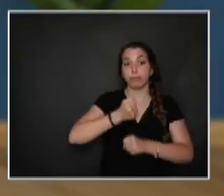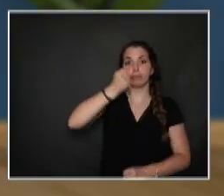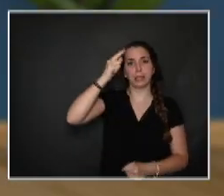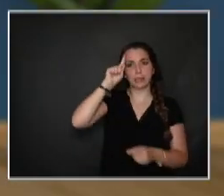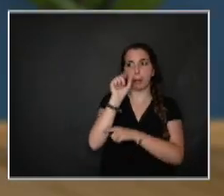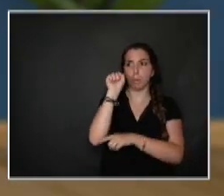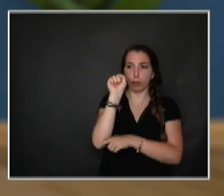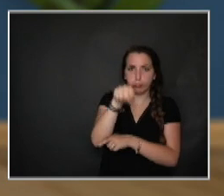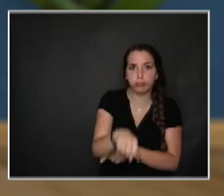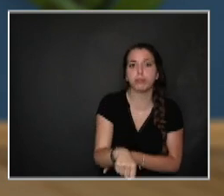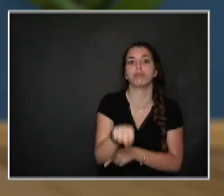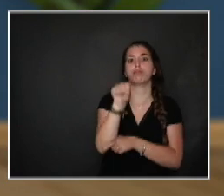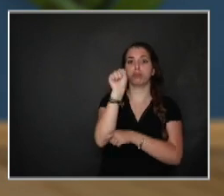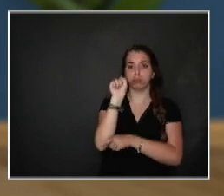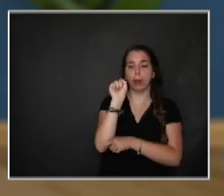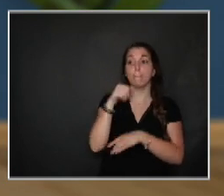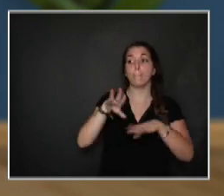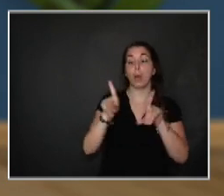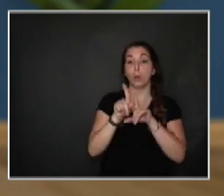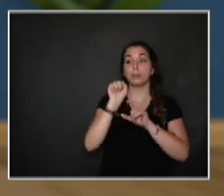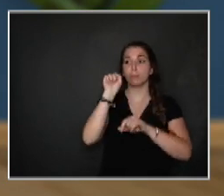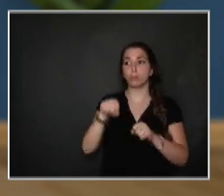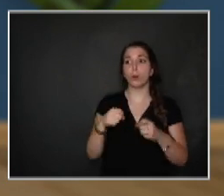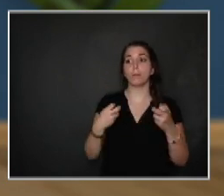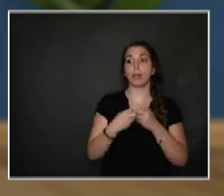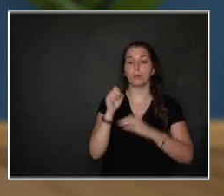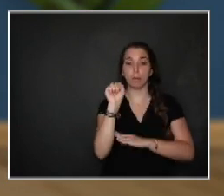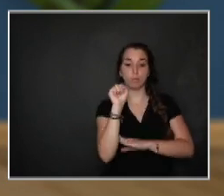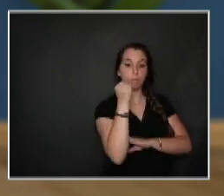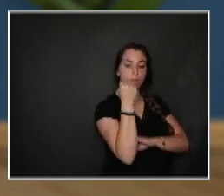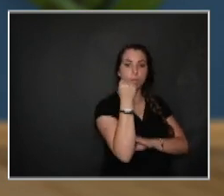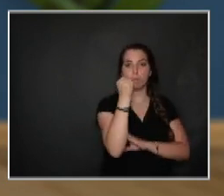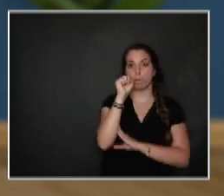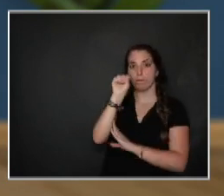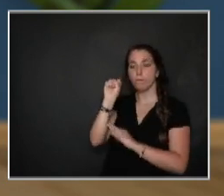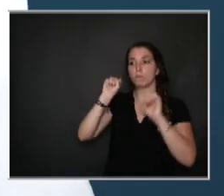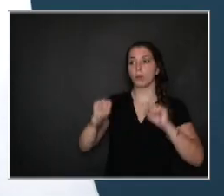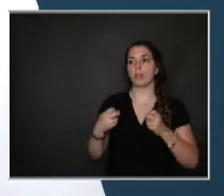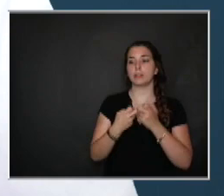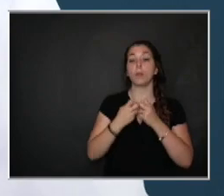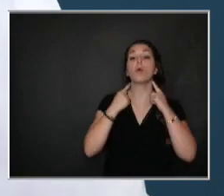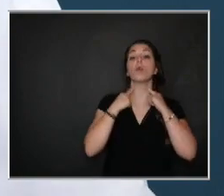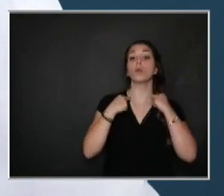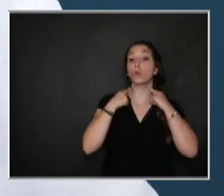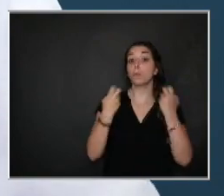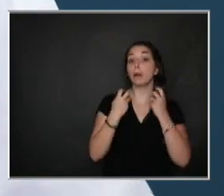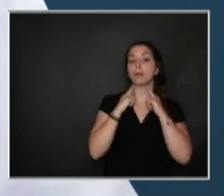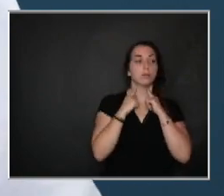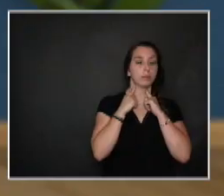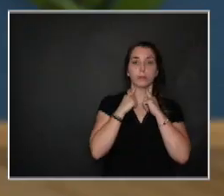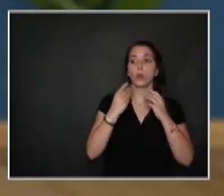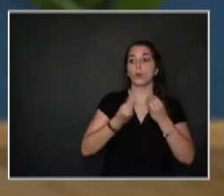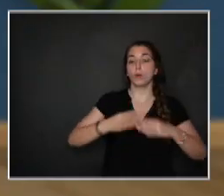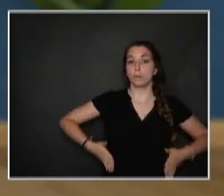plier d'avant en arrière, mais également à des charnières qui permettent des rotations. Alors il y a au niveau du cou, il y a entre le thorax